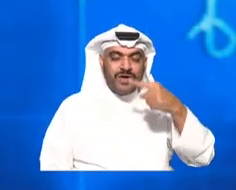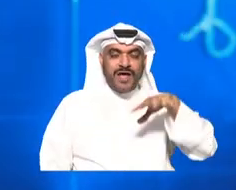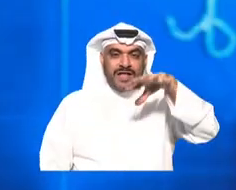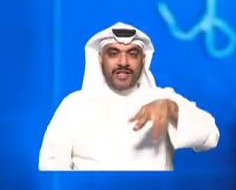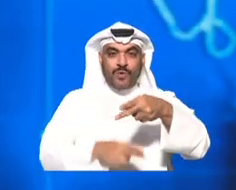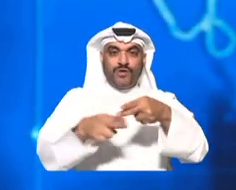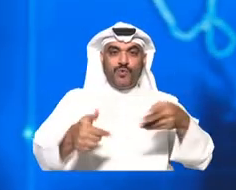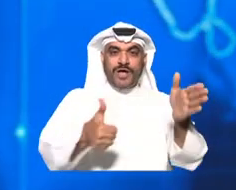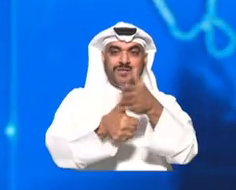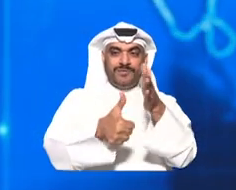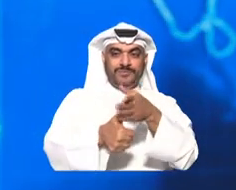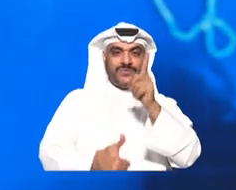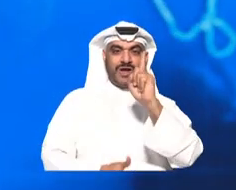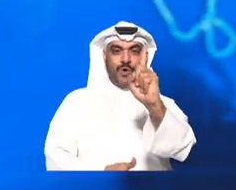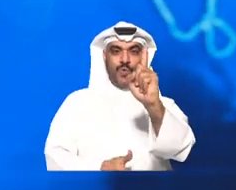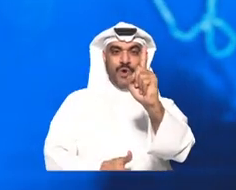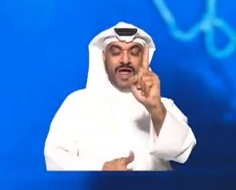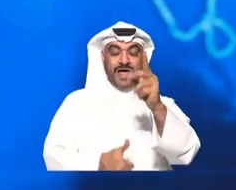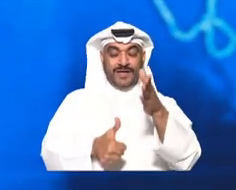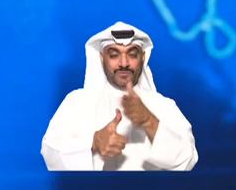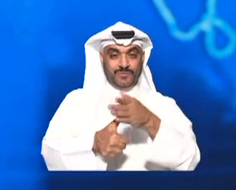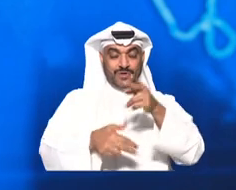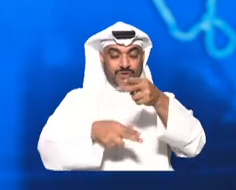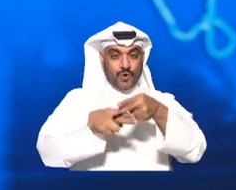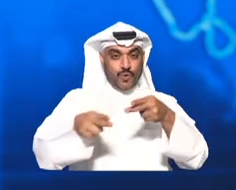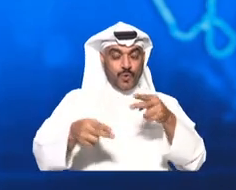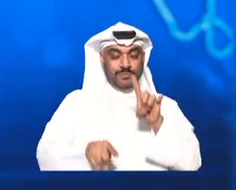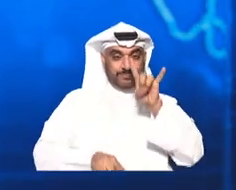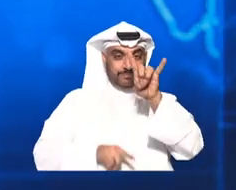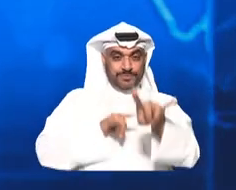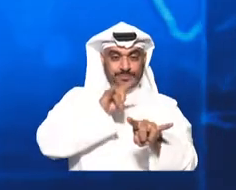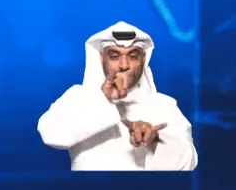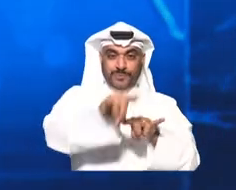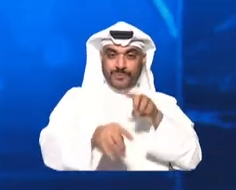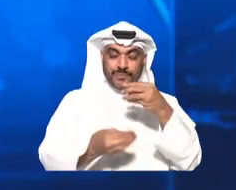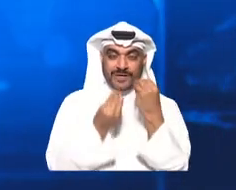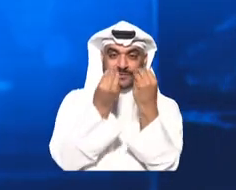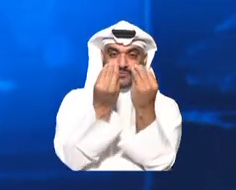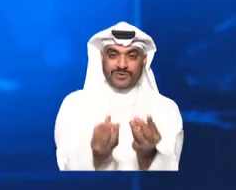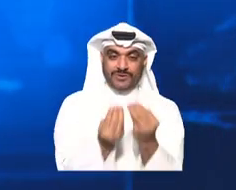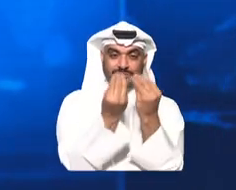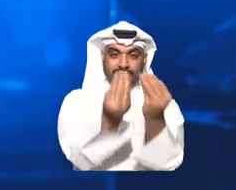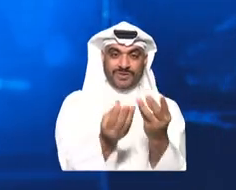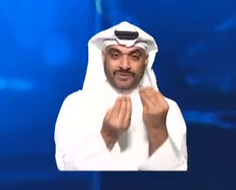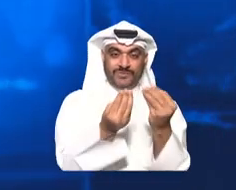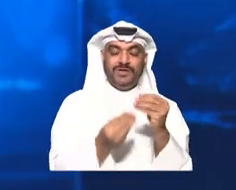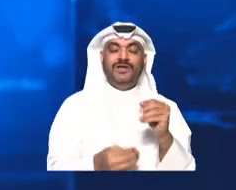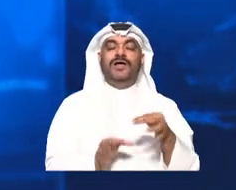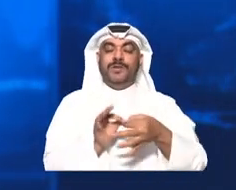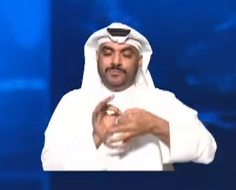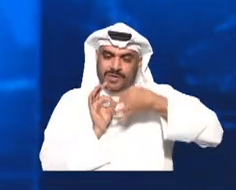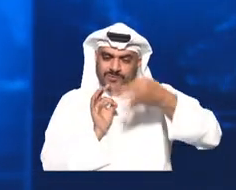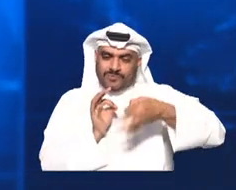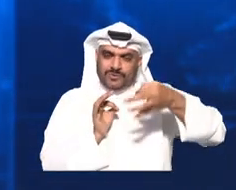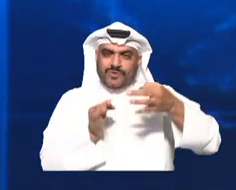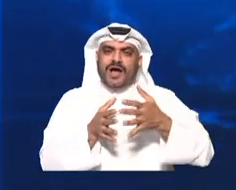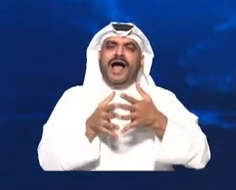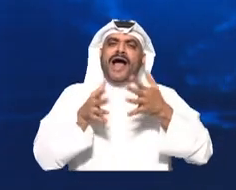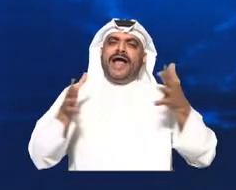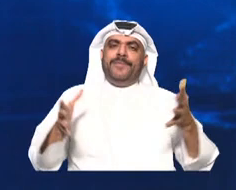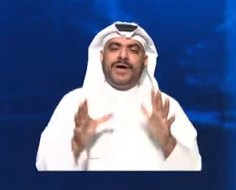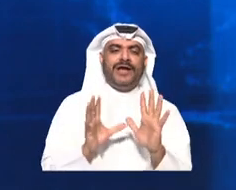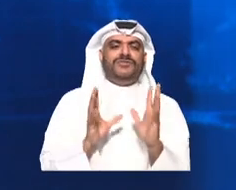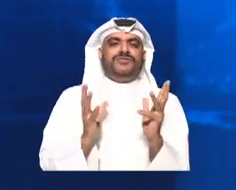هي السباقة، إن لم تكن هي الأولى التي قامت بتقديم هذه المساعدات. حدثنا بشكل أكبر عن